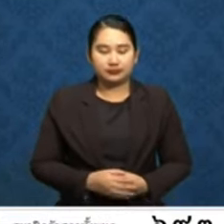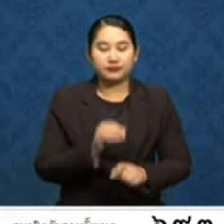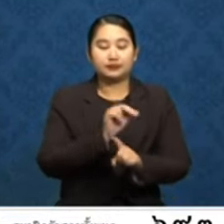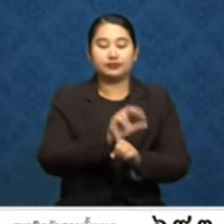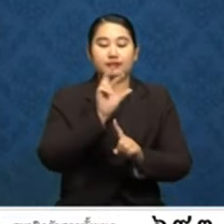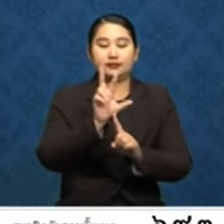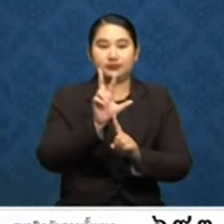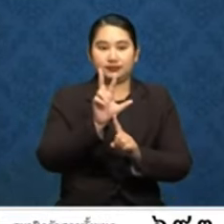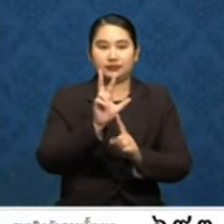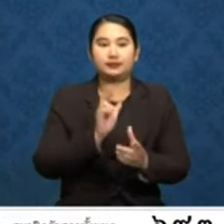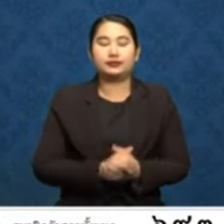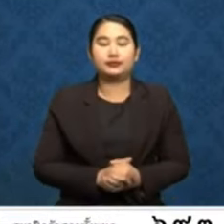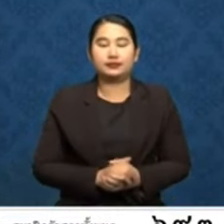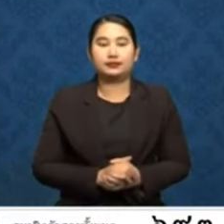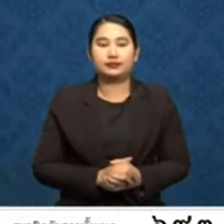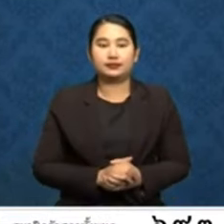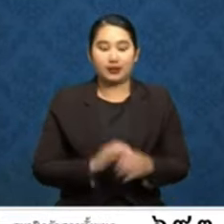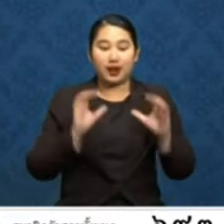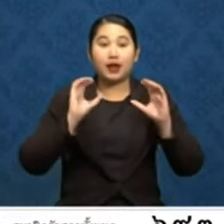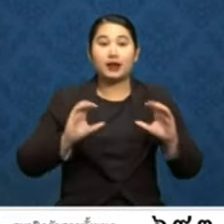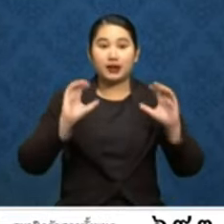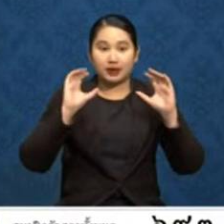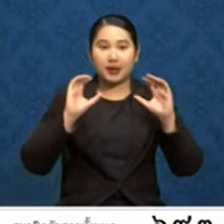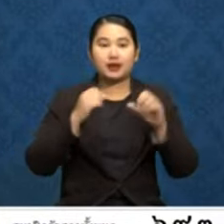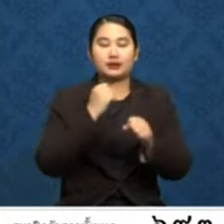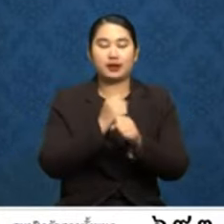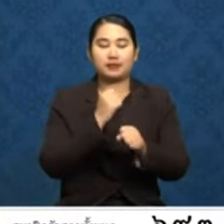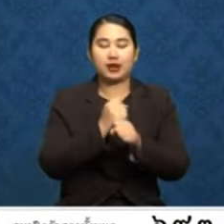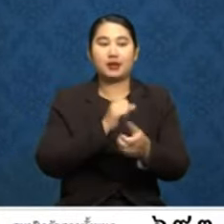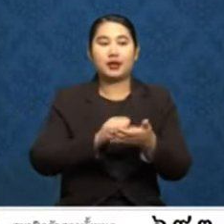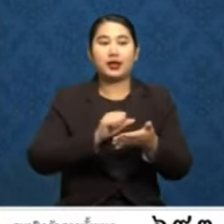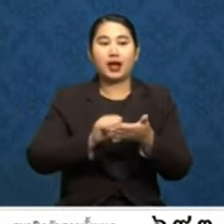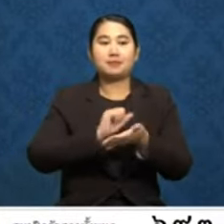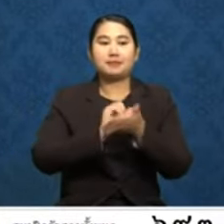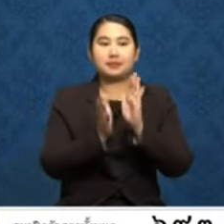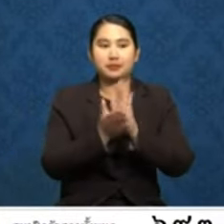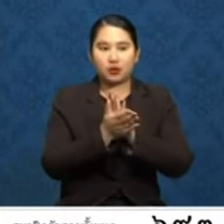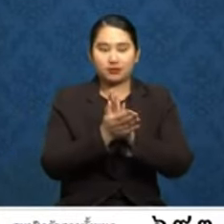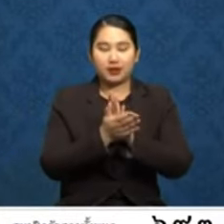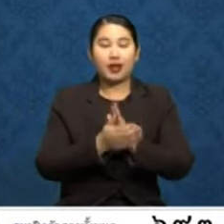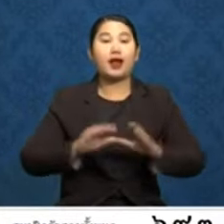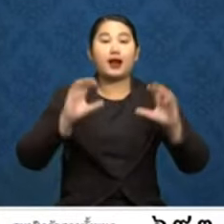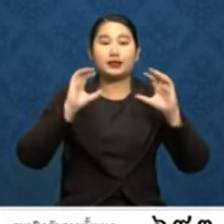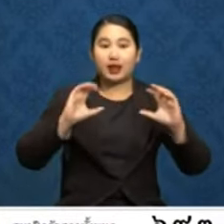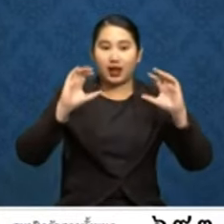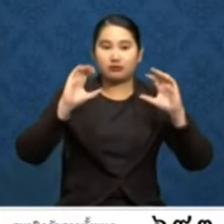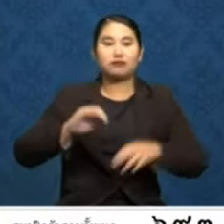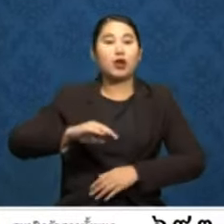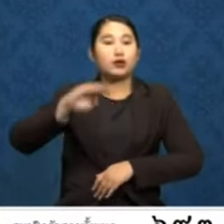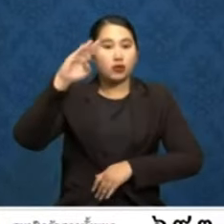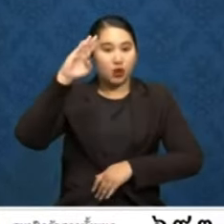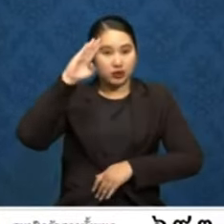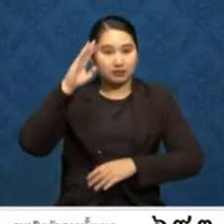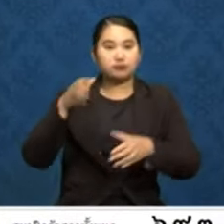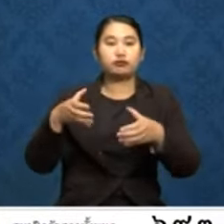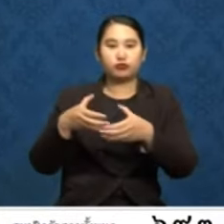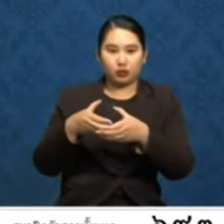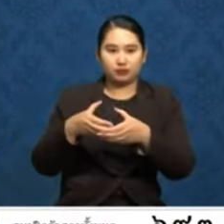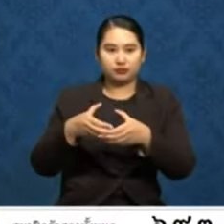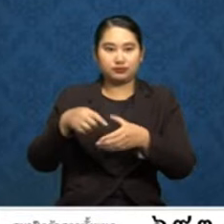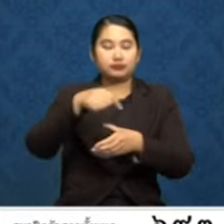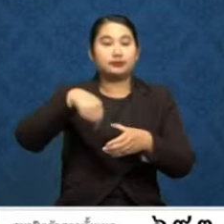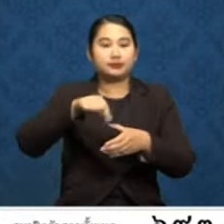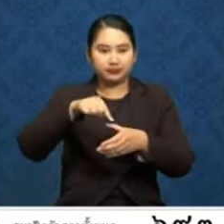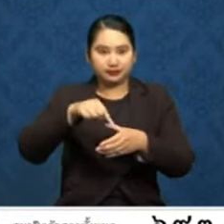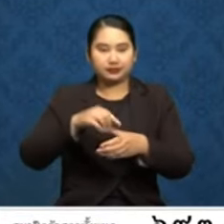3. รัฐบาลจะปฏิรูประบบราชการและกองทัพเพื่อเพิ่มประสิทธิภาพเปลี่ยนผ่าน